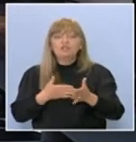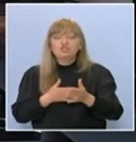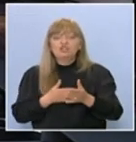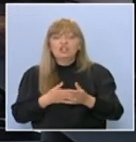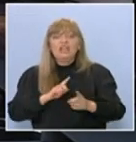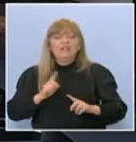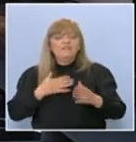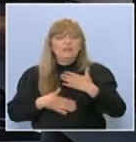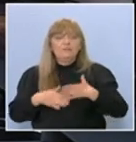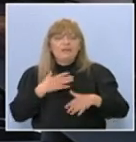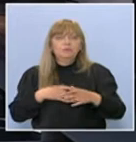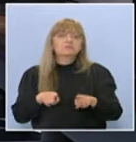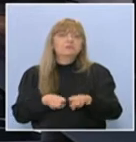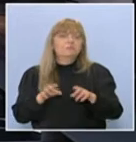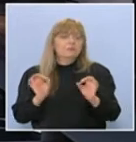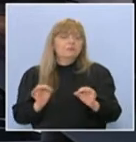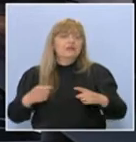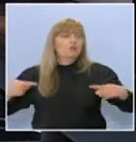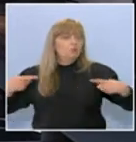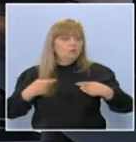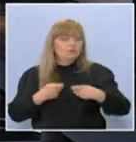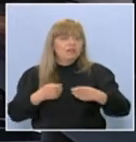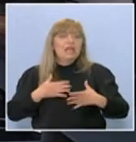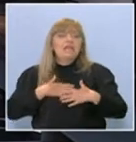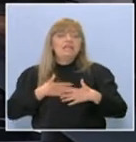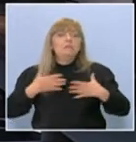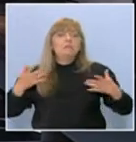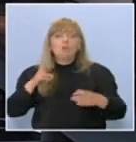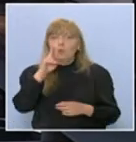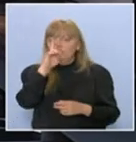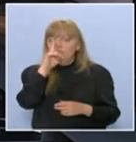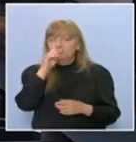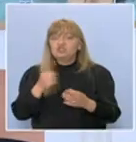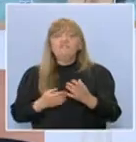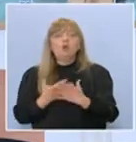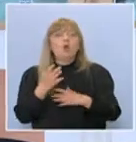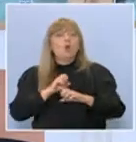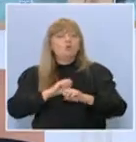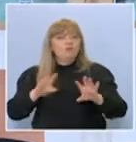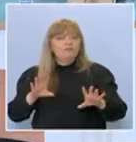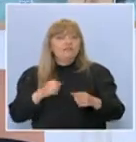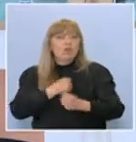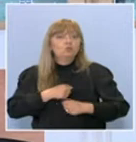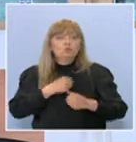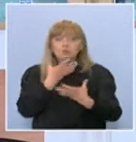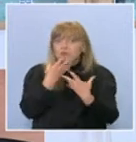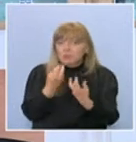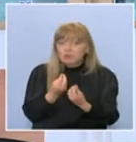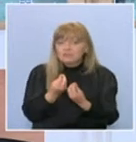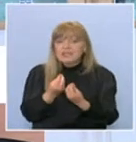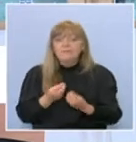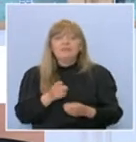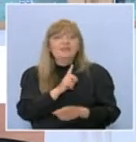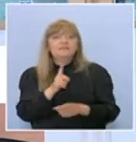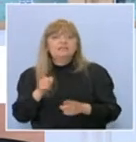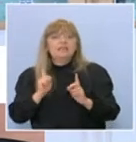наистина важна, като войната. Има много фалшиви новини и наистина е трудно да ги разпознаем. Всеки може да изрази мнение, а аз не